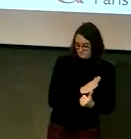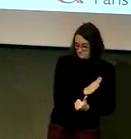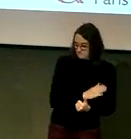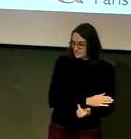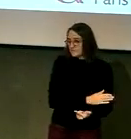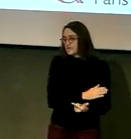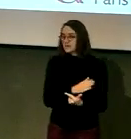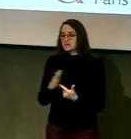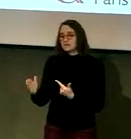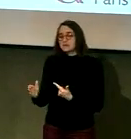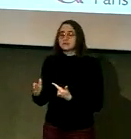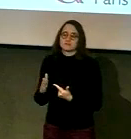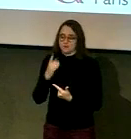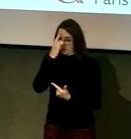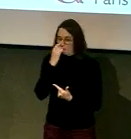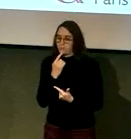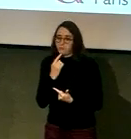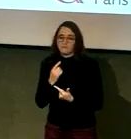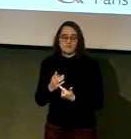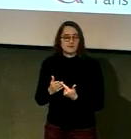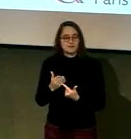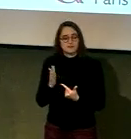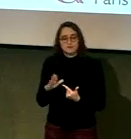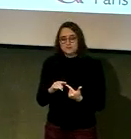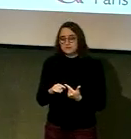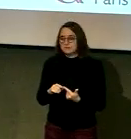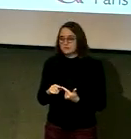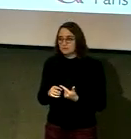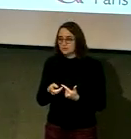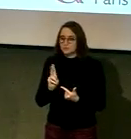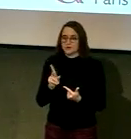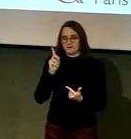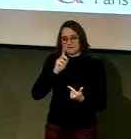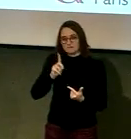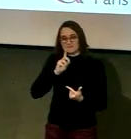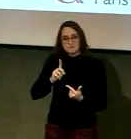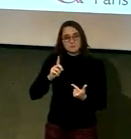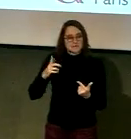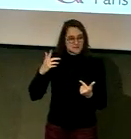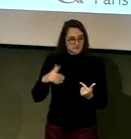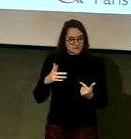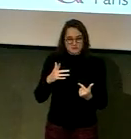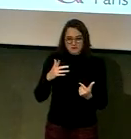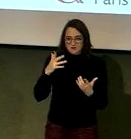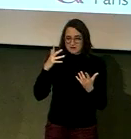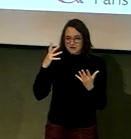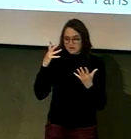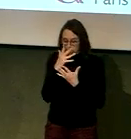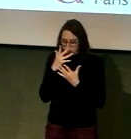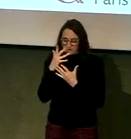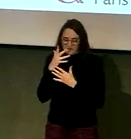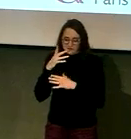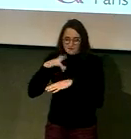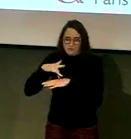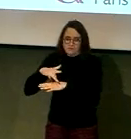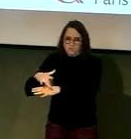a l'autre profil qui c'est éventuellement, ça concerne les femmes qui sont déjà touchées par les troubles de usage. Il s'agit